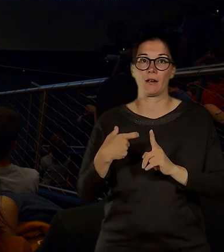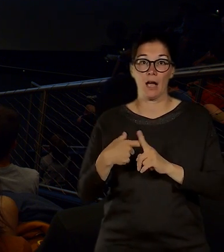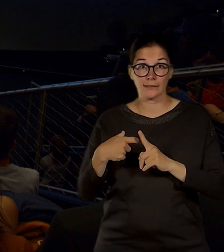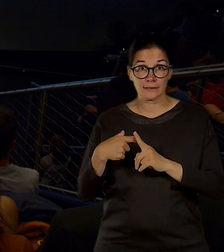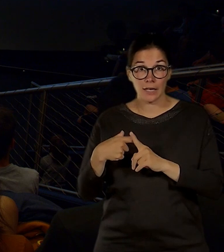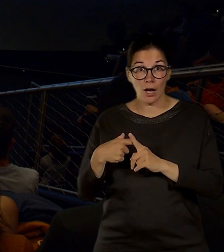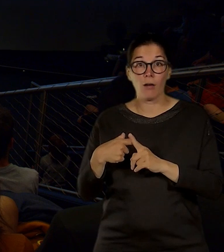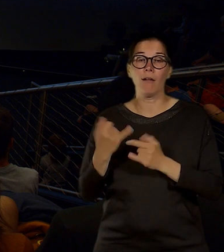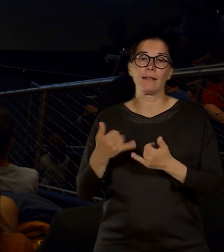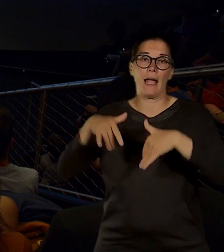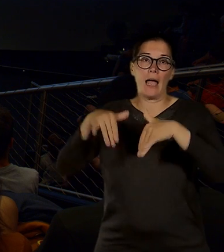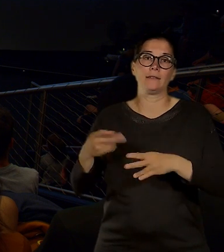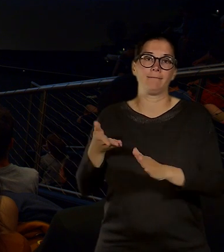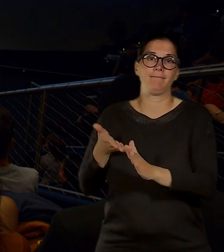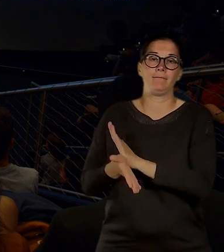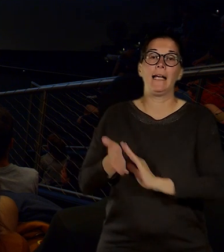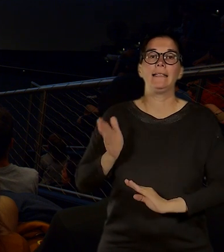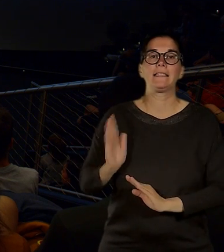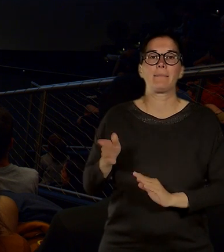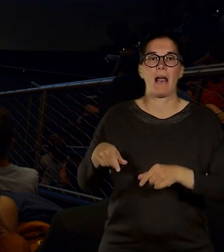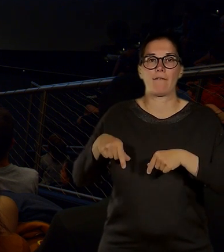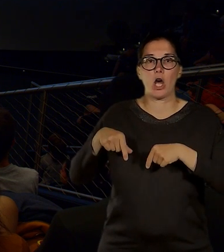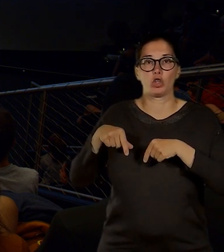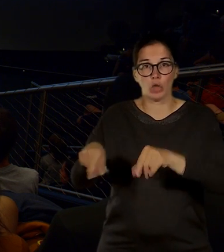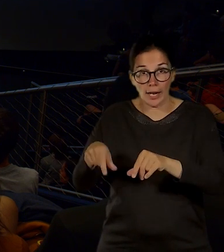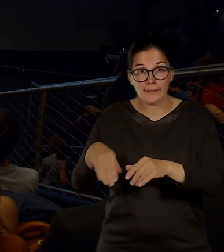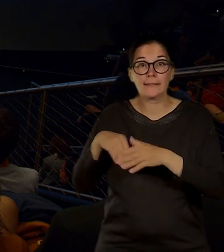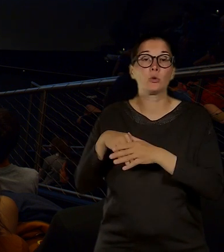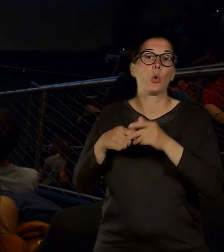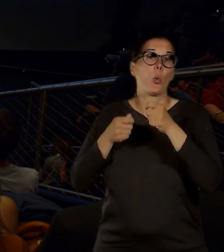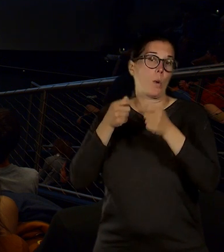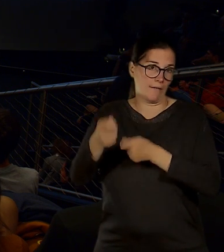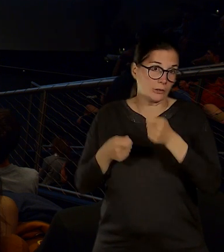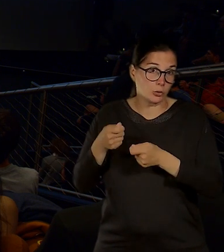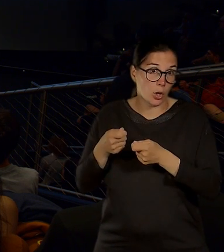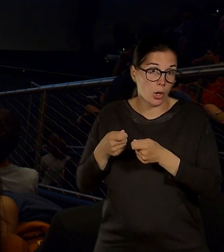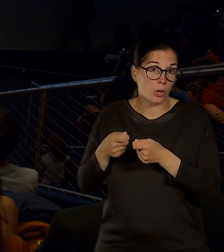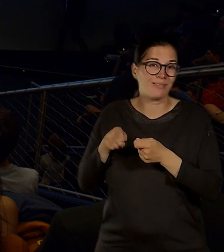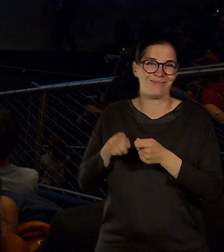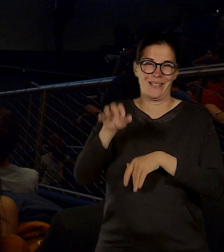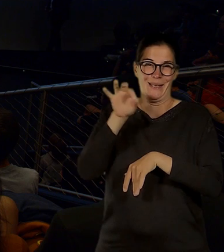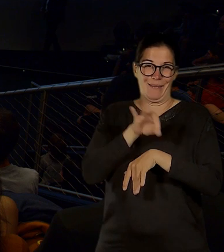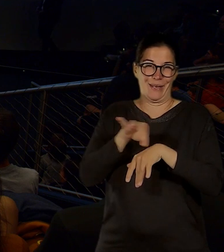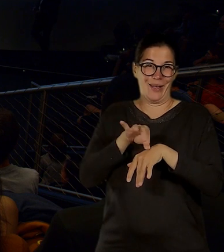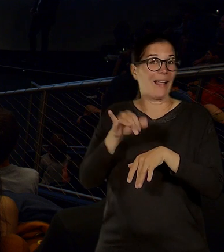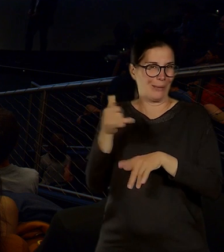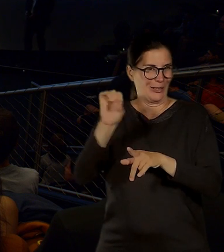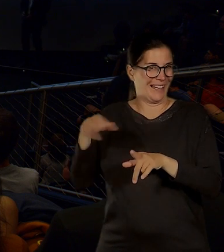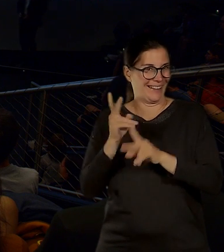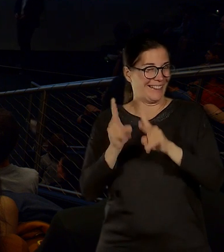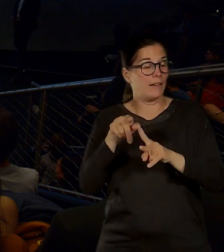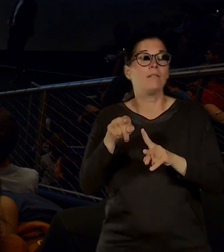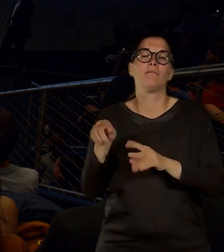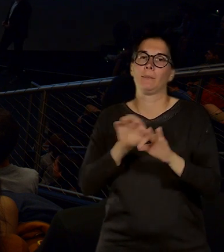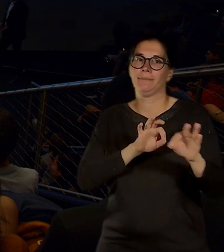dnes tady bude zastupovat Správu železnic, tedy investora, který tento projekt, na který ještě tady koukáme,